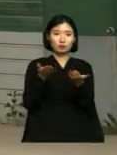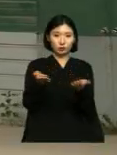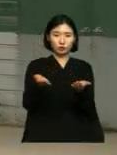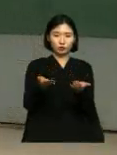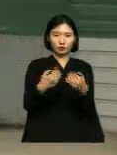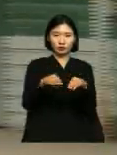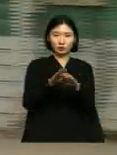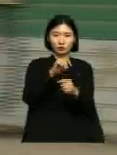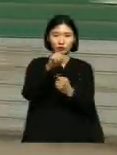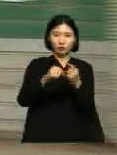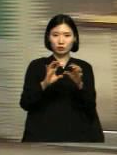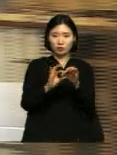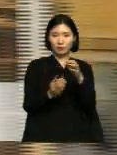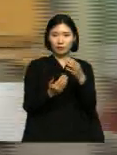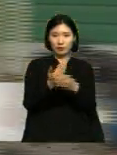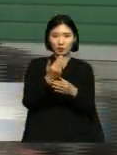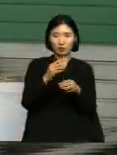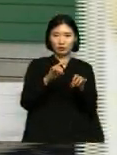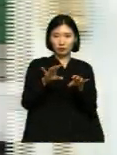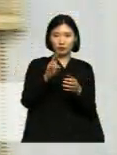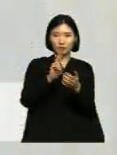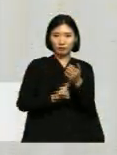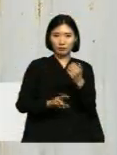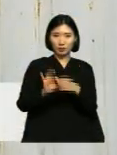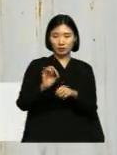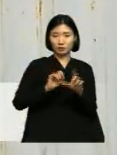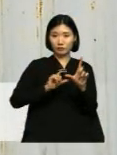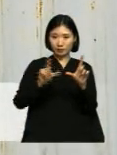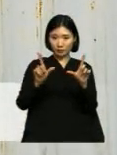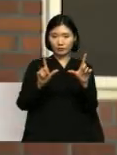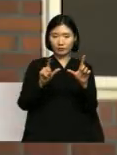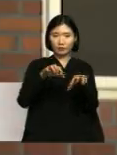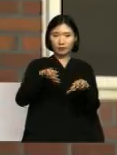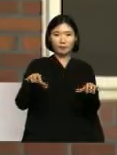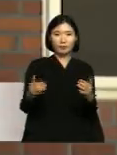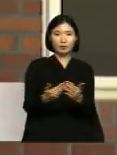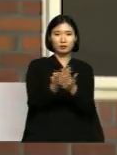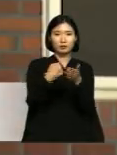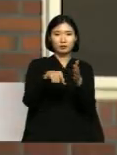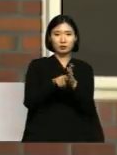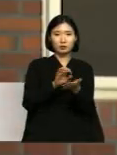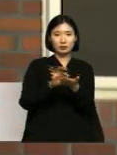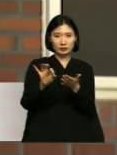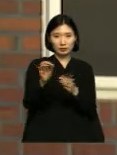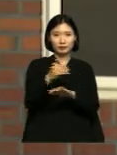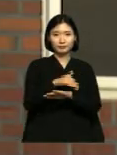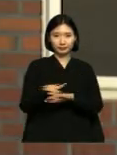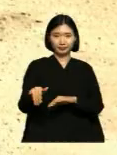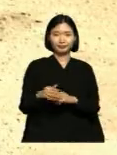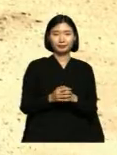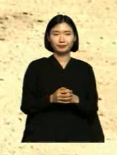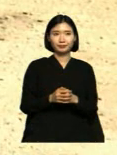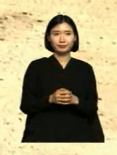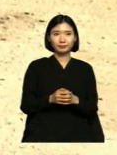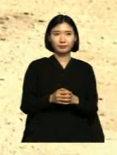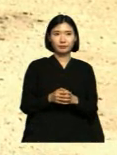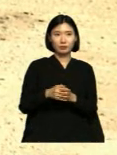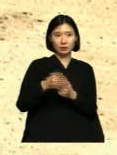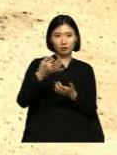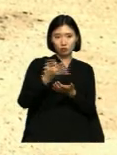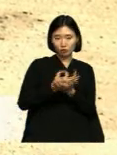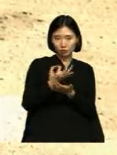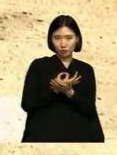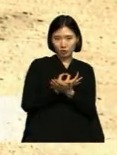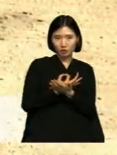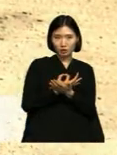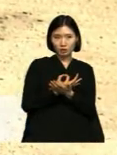시설 운영을 통해 발생한 전기 판매 금의 상당 부분은 마을 발전을 위해 쓰여질 예정입니다 어이 수익률로